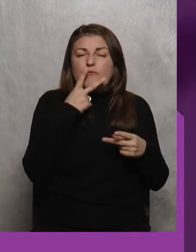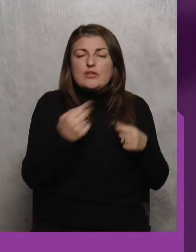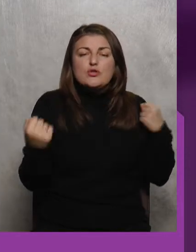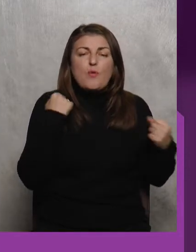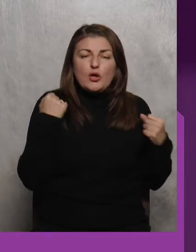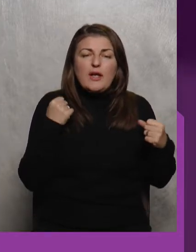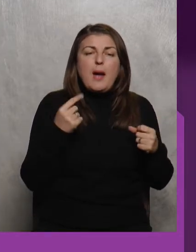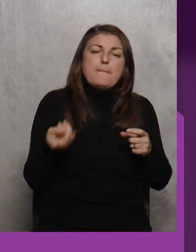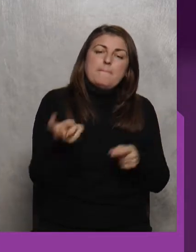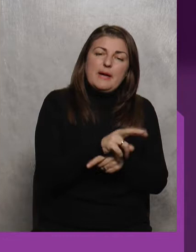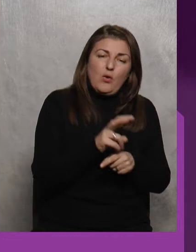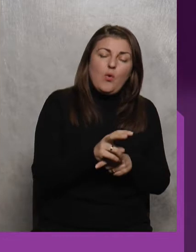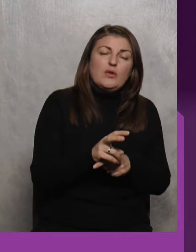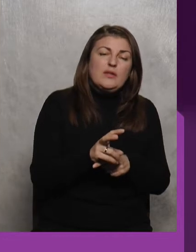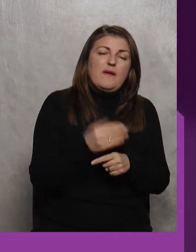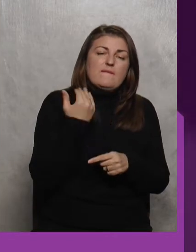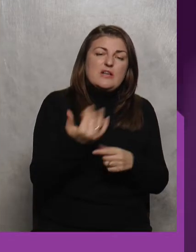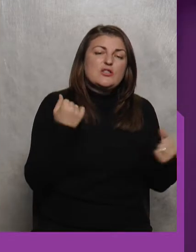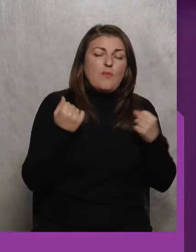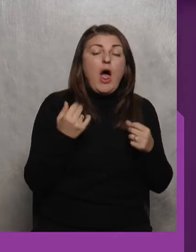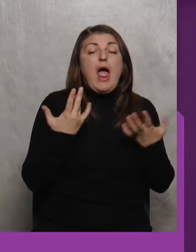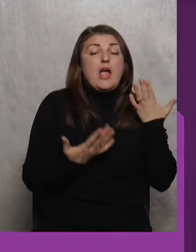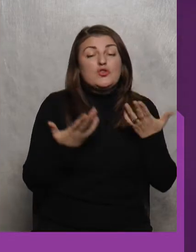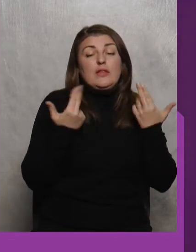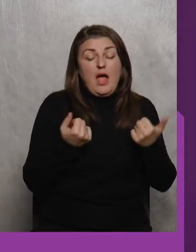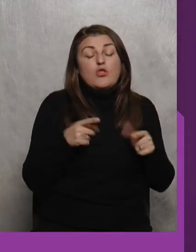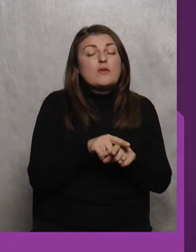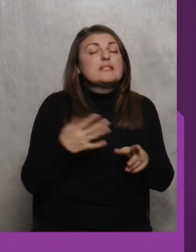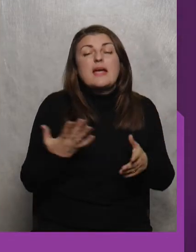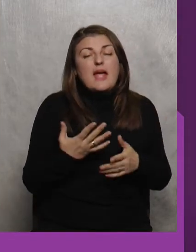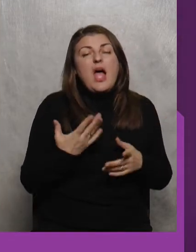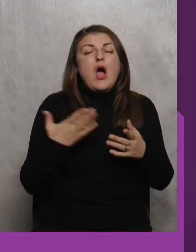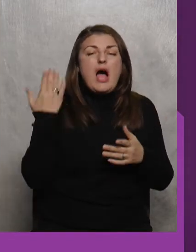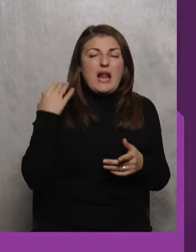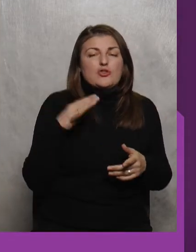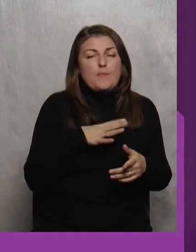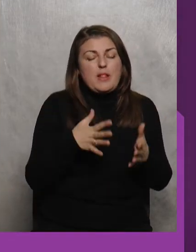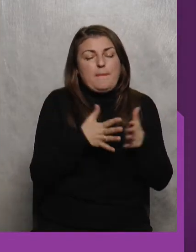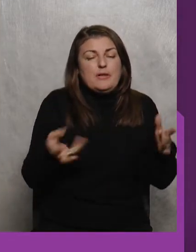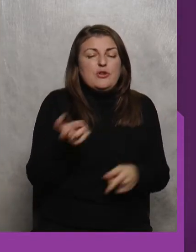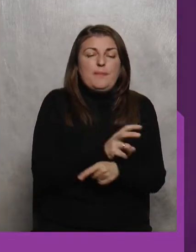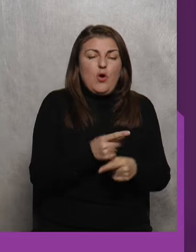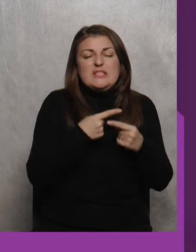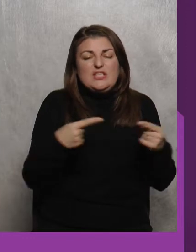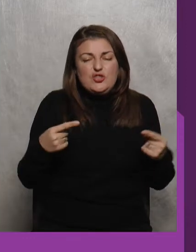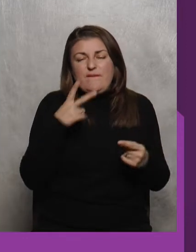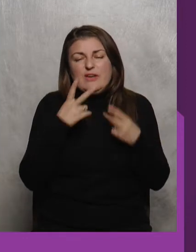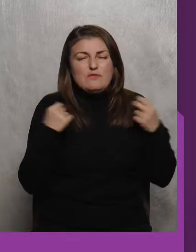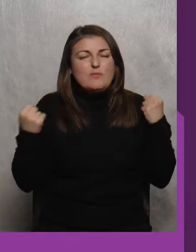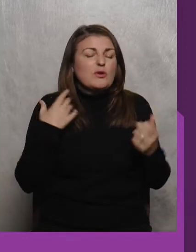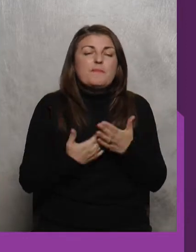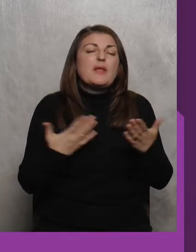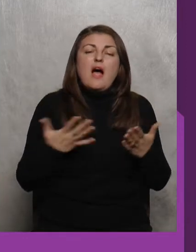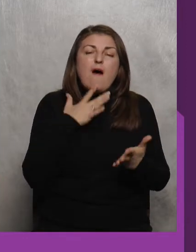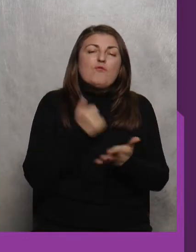спорту приходять в армспорт? І якщо так, то з яких? Ну, раніше було більше, приходили з інших видів спорту. Ну, наприклад,